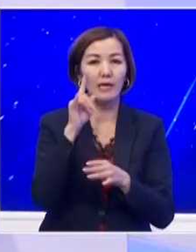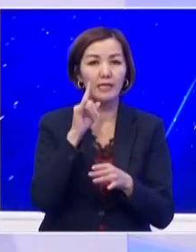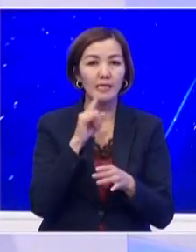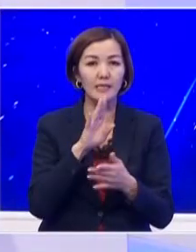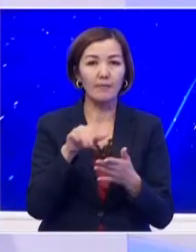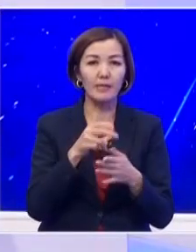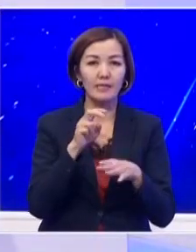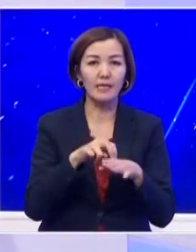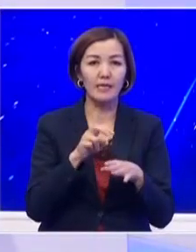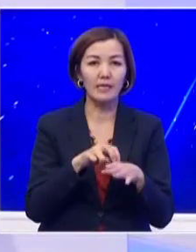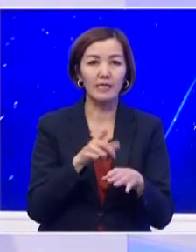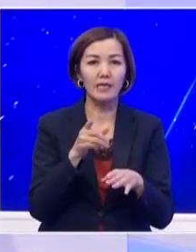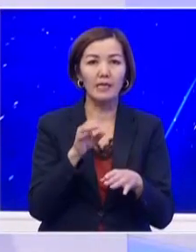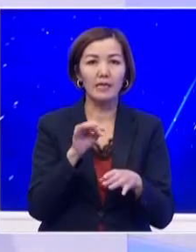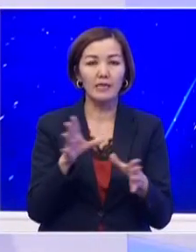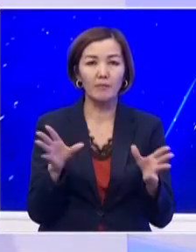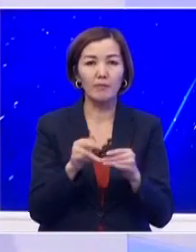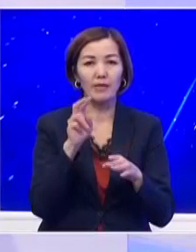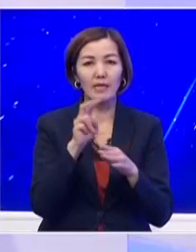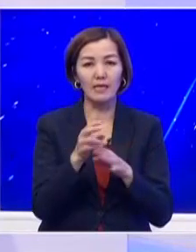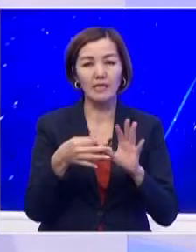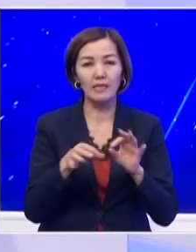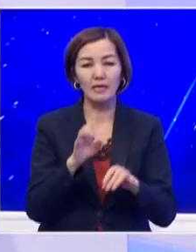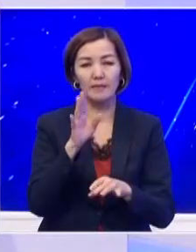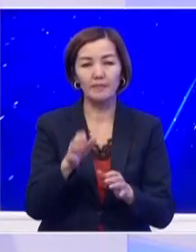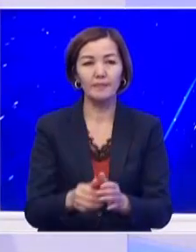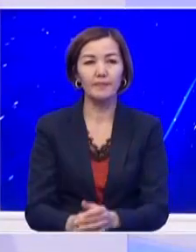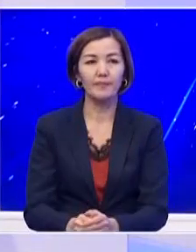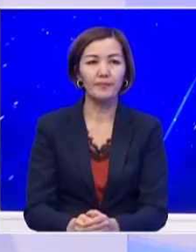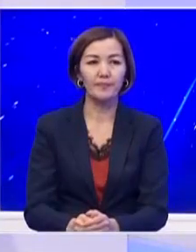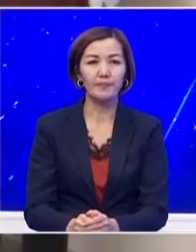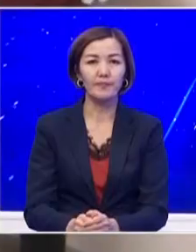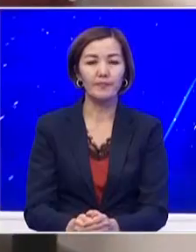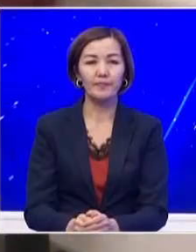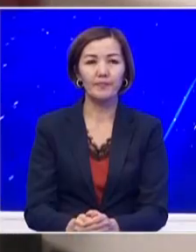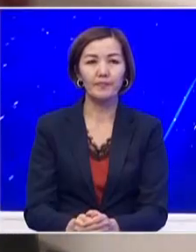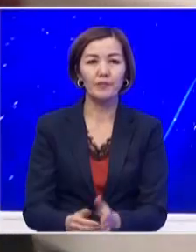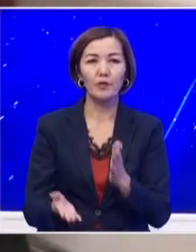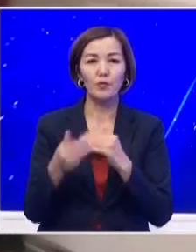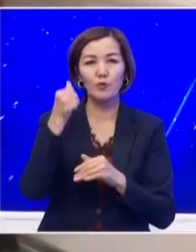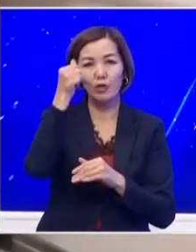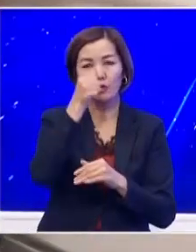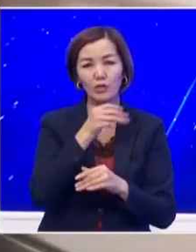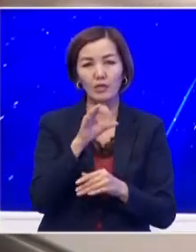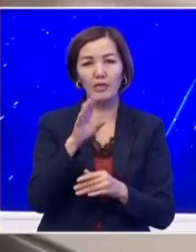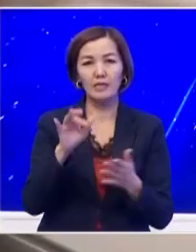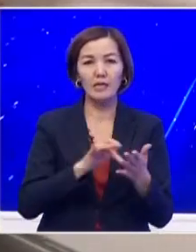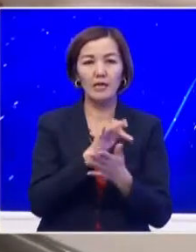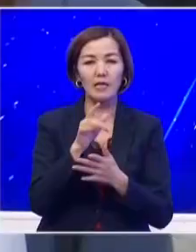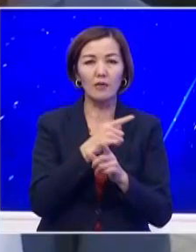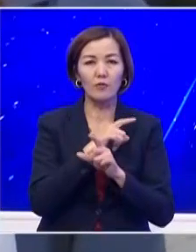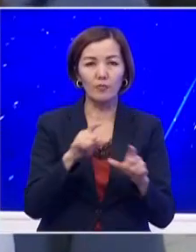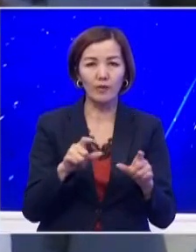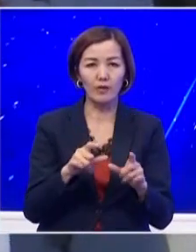еліміздің бас дәрігері Ажар Ғиниятпен бірге келді. Тақырыпты тілшіміз толықтырады. Өткен жылы Есік көпсалалы клиникалық